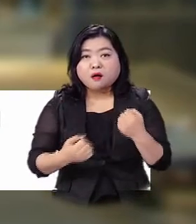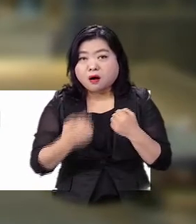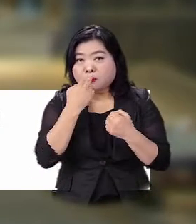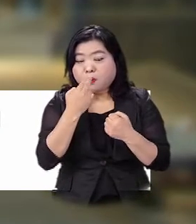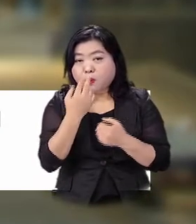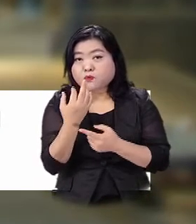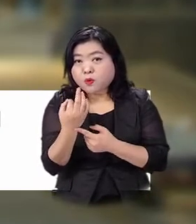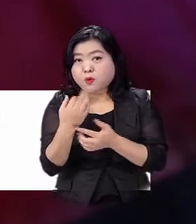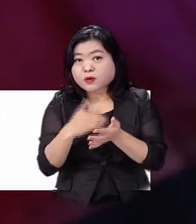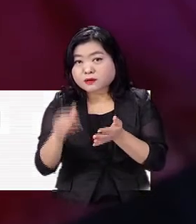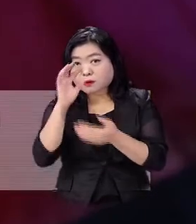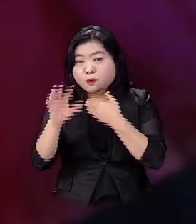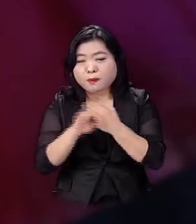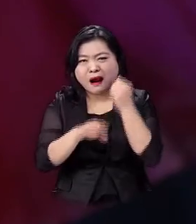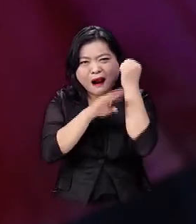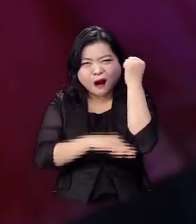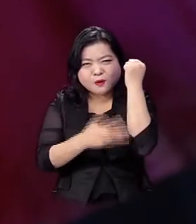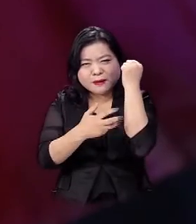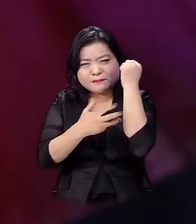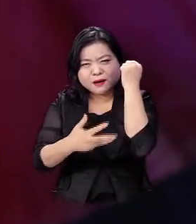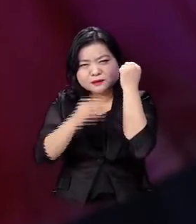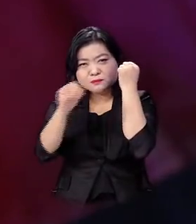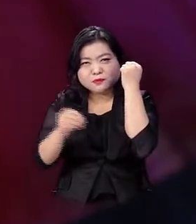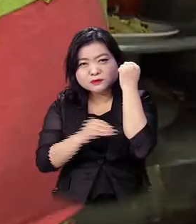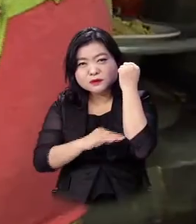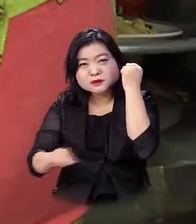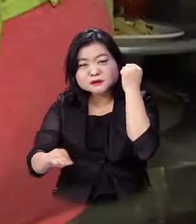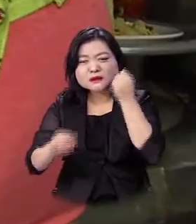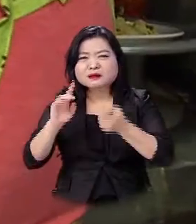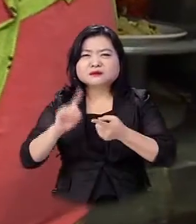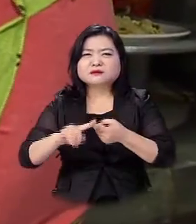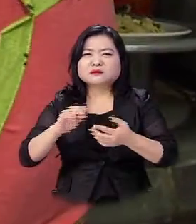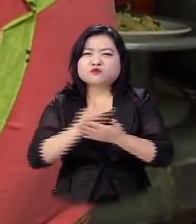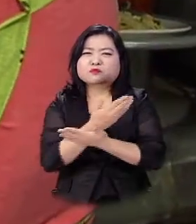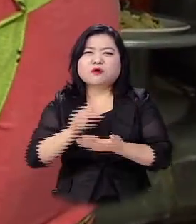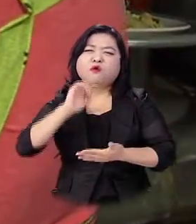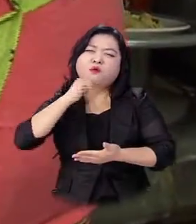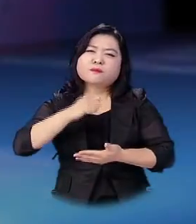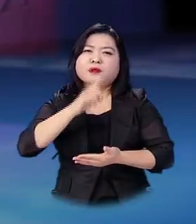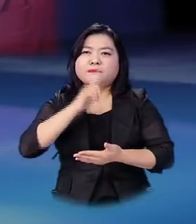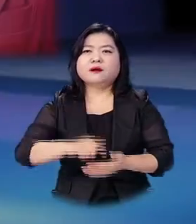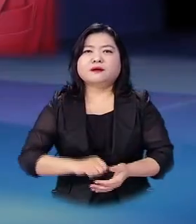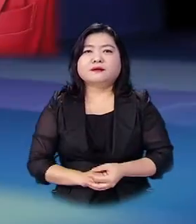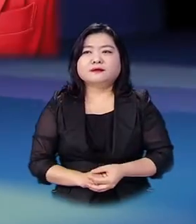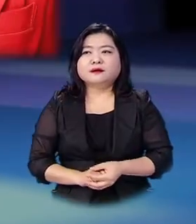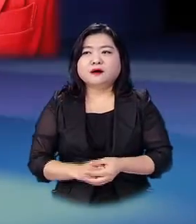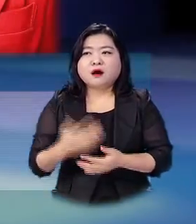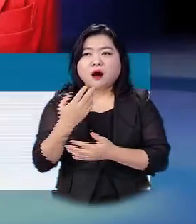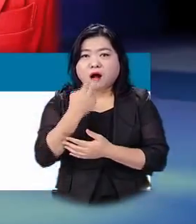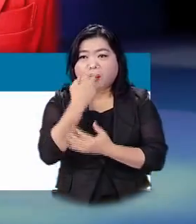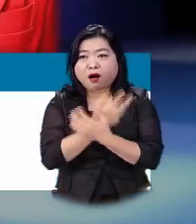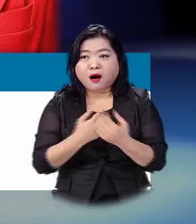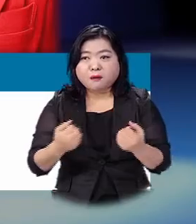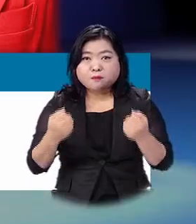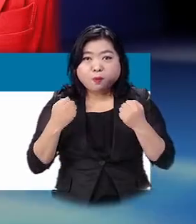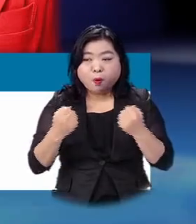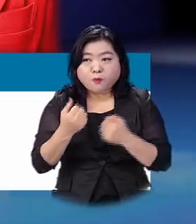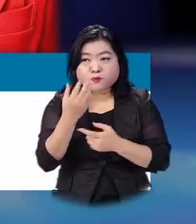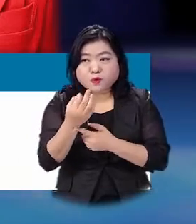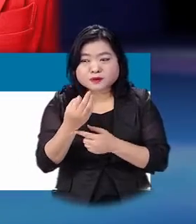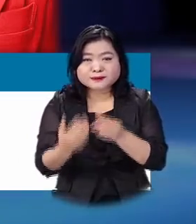건강보험료로는 실제 하위 88%를 가릴 수 없다는 지적이 나오는 이유입니다. 건강보험료는